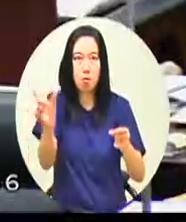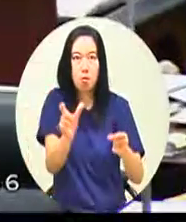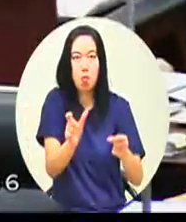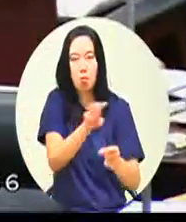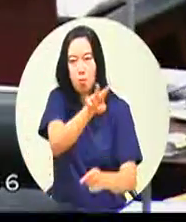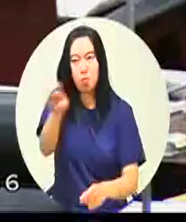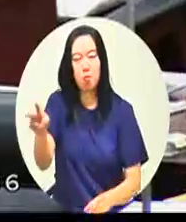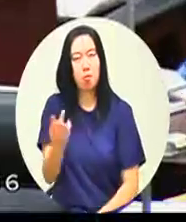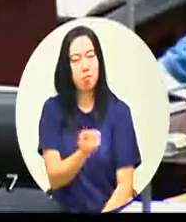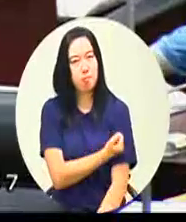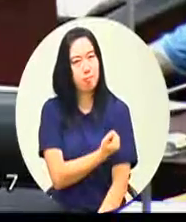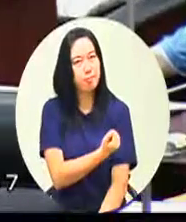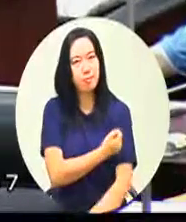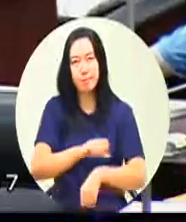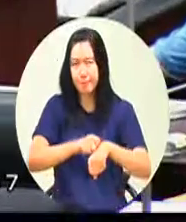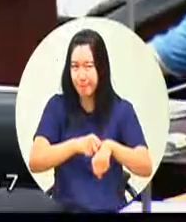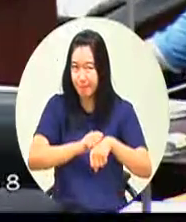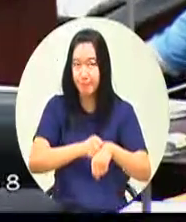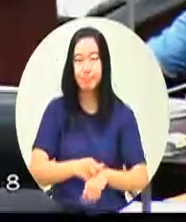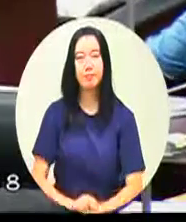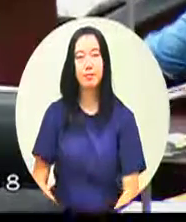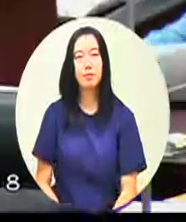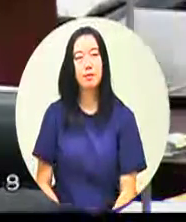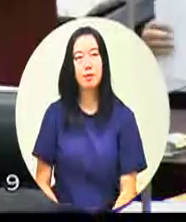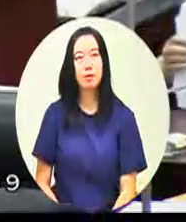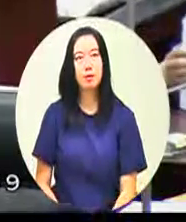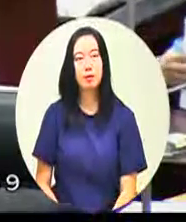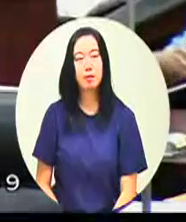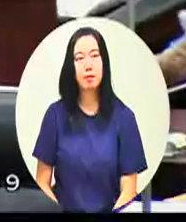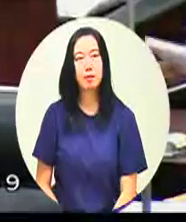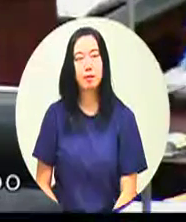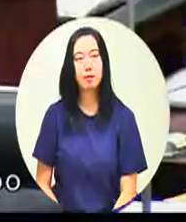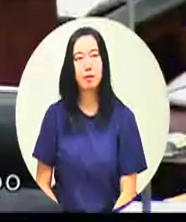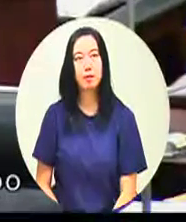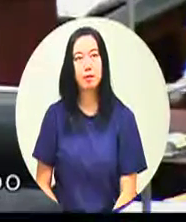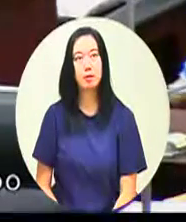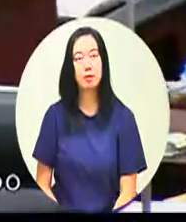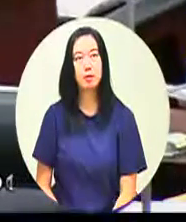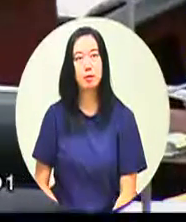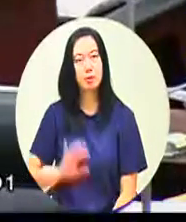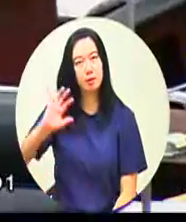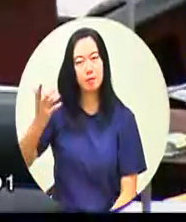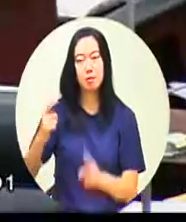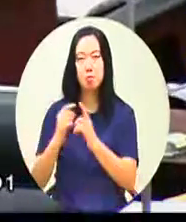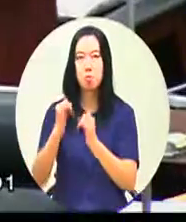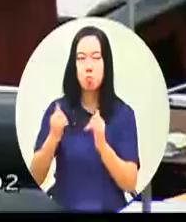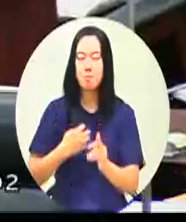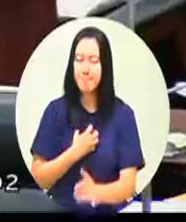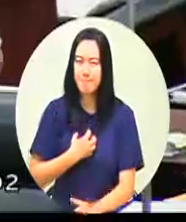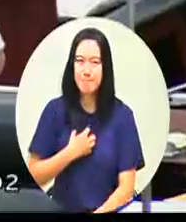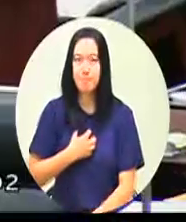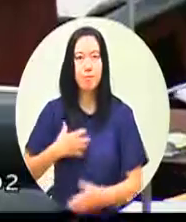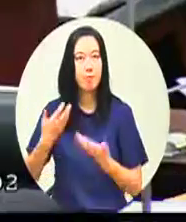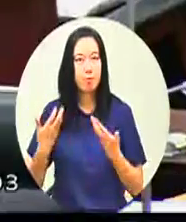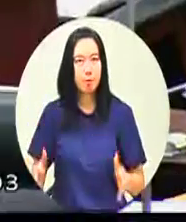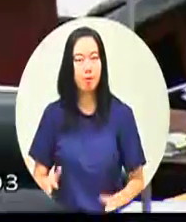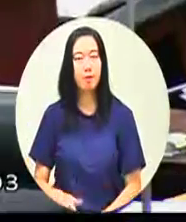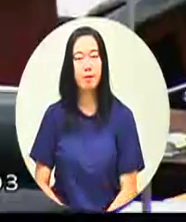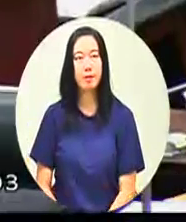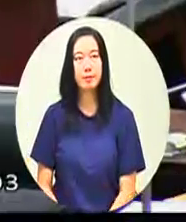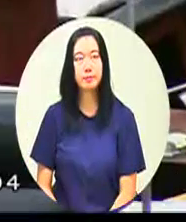但是说辛苦，终究嘛还是有渊源呐。我感觉足济，有一点好多啊。安局长报